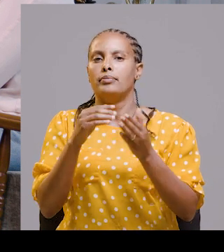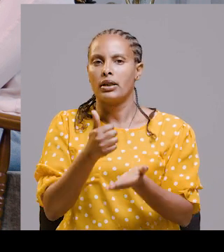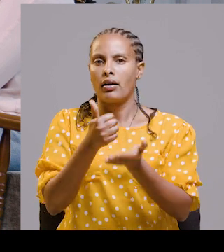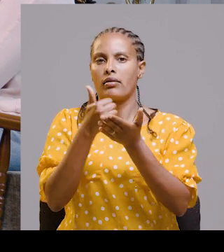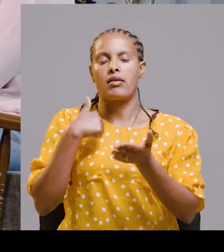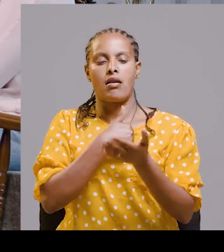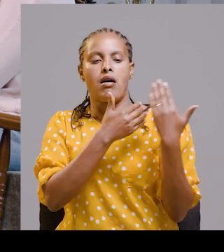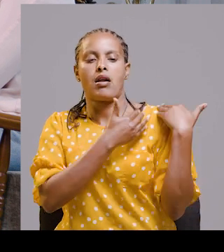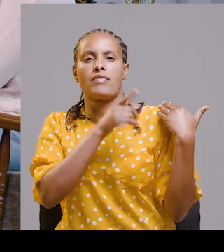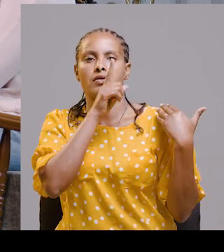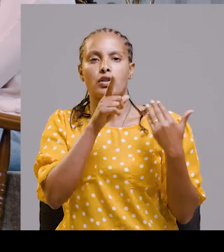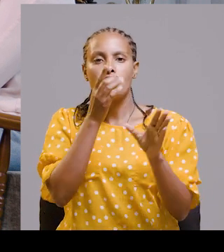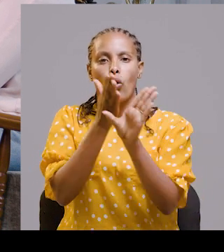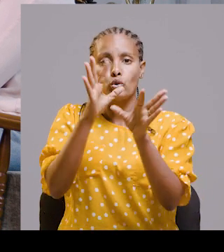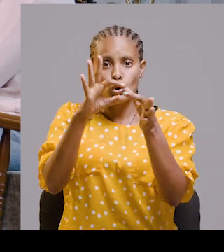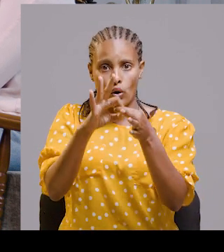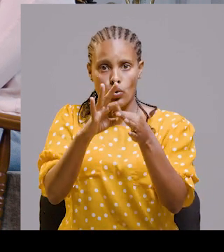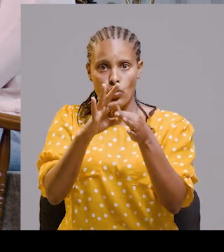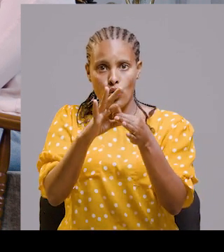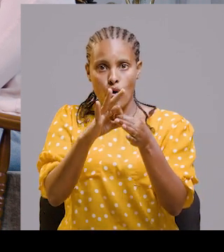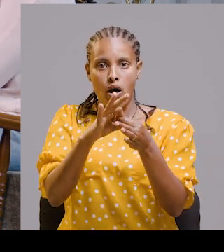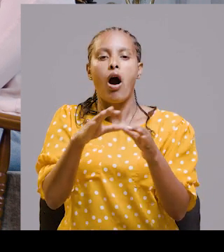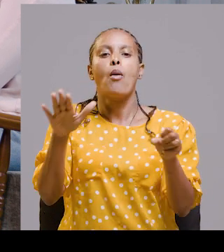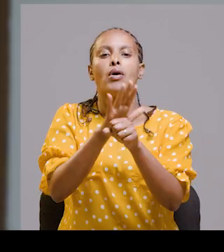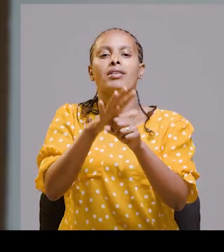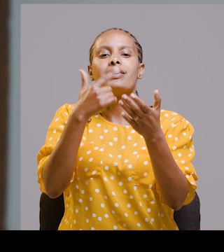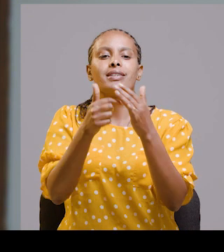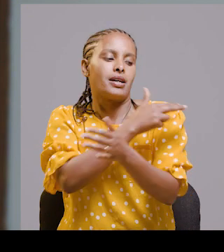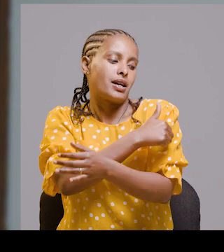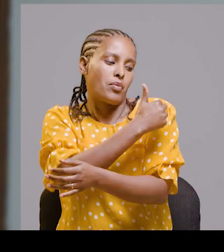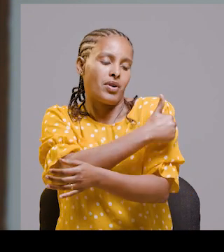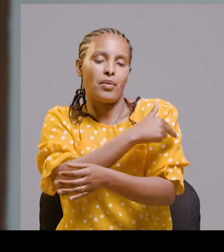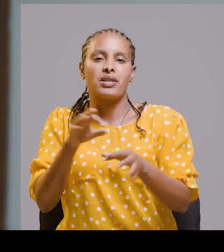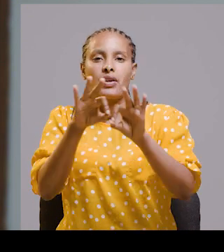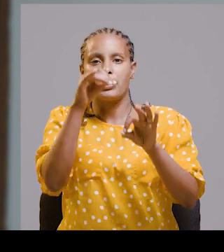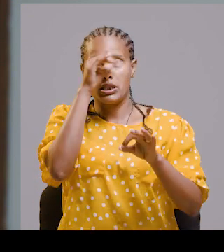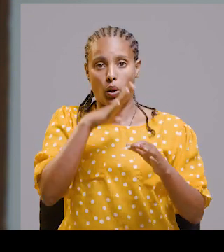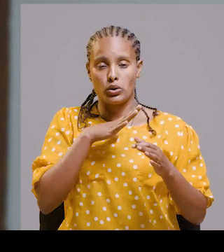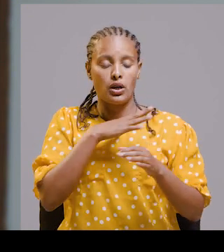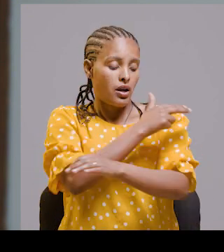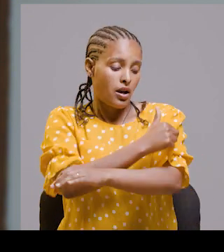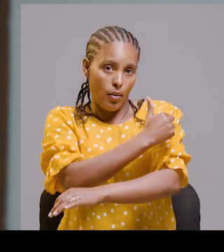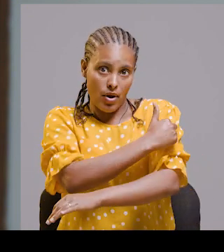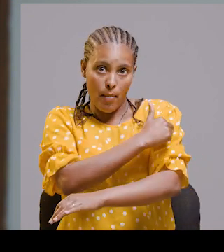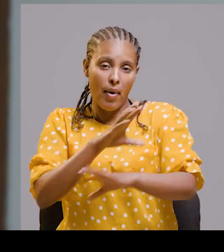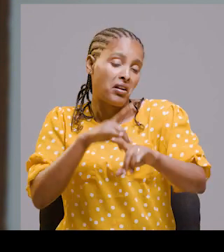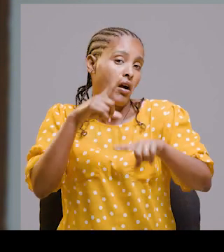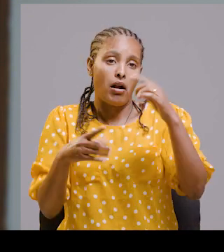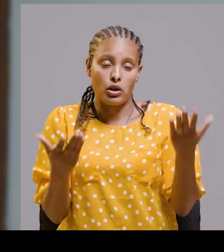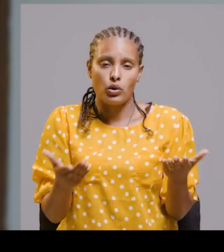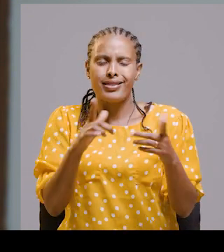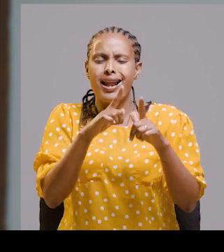ማከመኛ ኃላፊነት ይሆናል ማለት ነው ምክንያቱም አንዳንድ ጊዜ ሳይኮሶሻሉን አሟልተን ግን ህክምናው ለነዚህ ህክምና ለሚያስፈልጋቸው ነገሩ